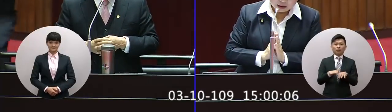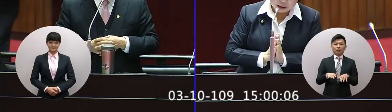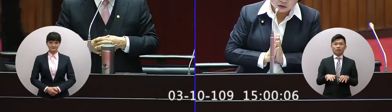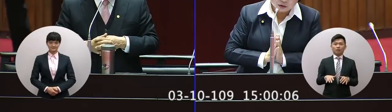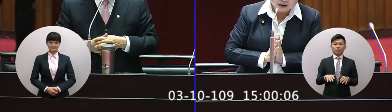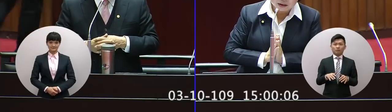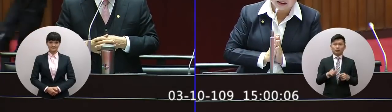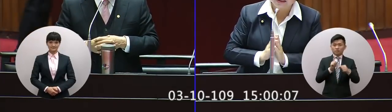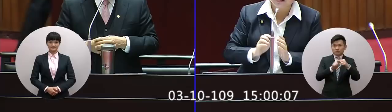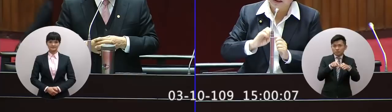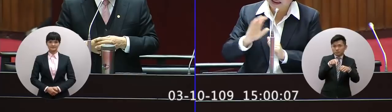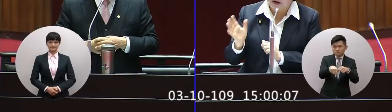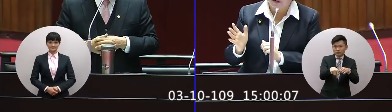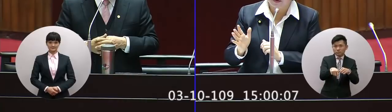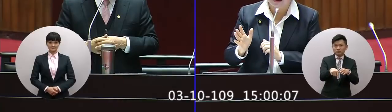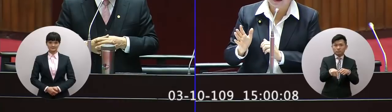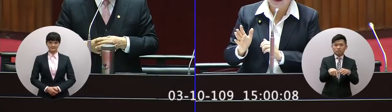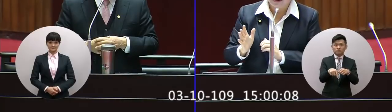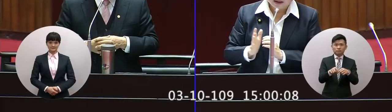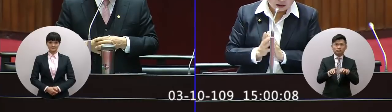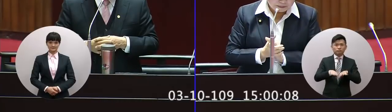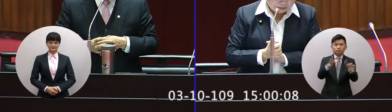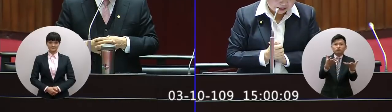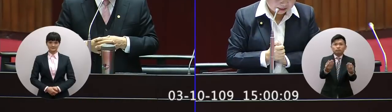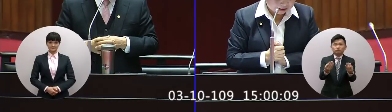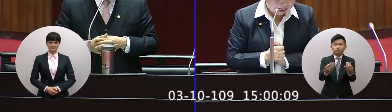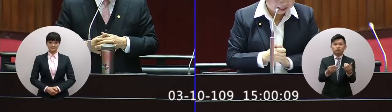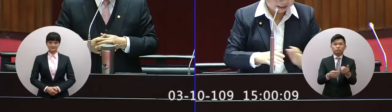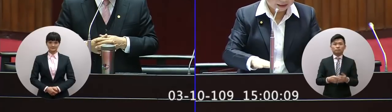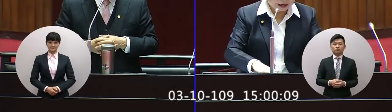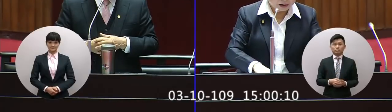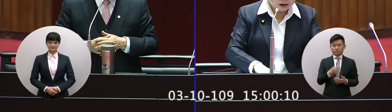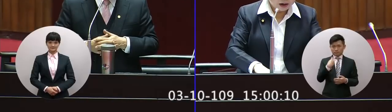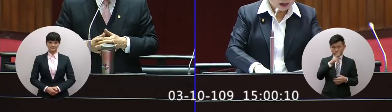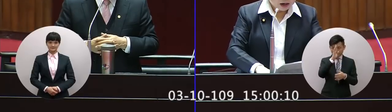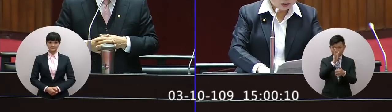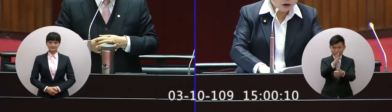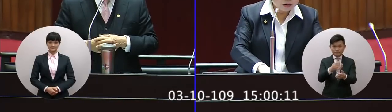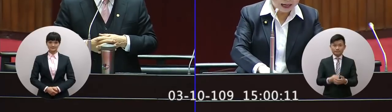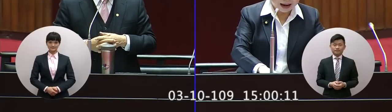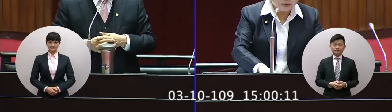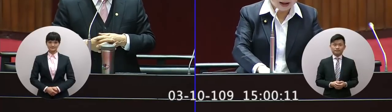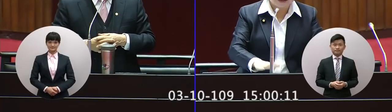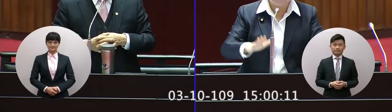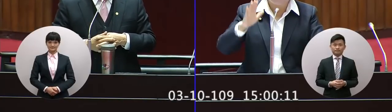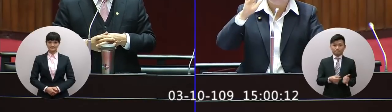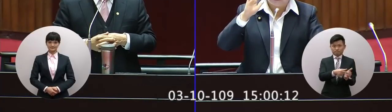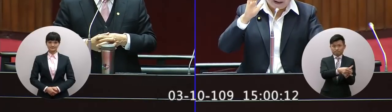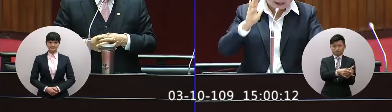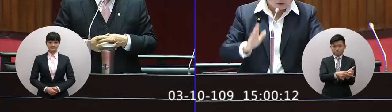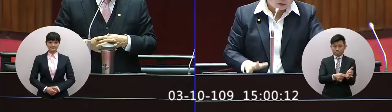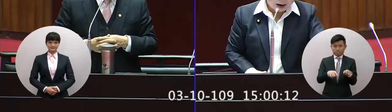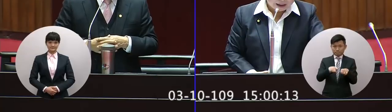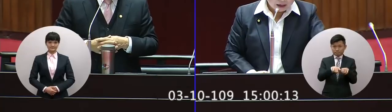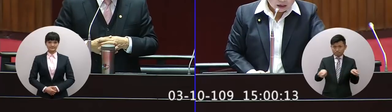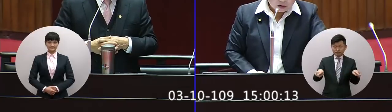可以说是严重的跳过了，所以本席再请教， 中台湾的面